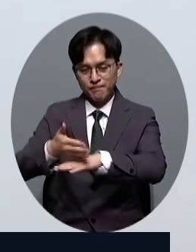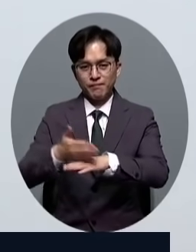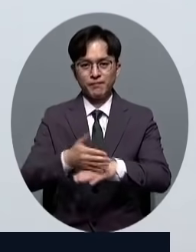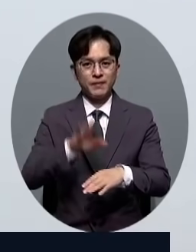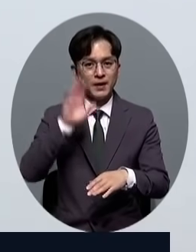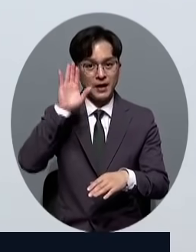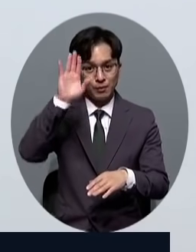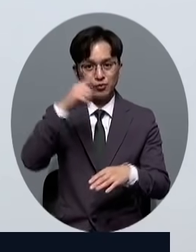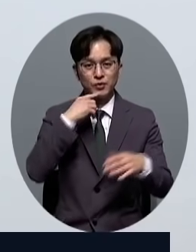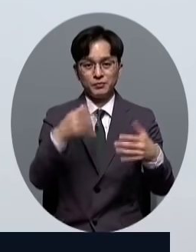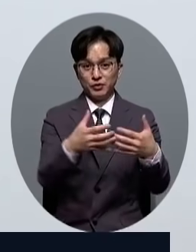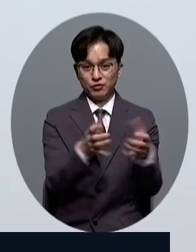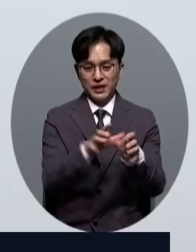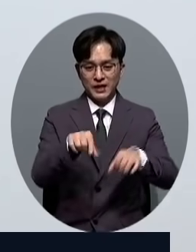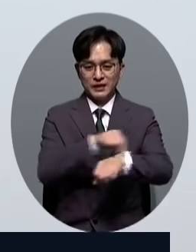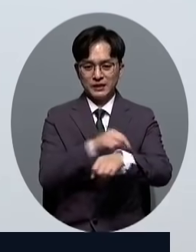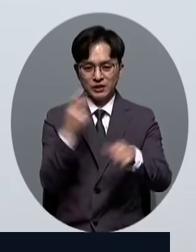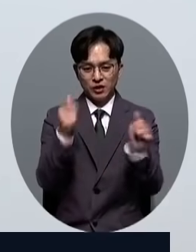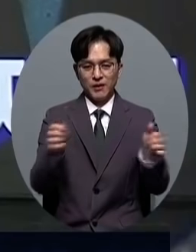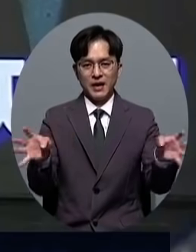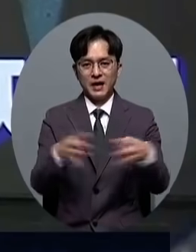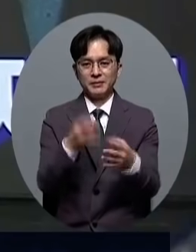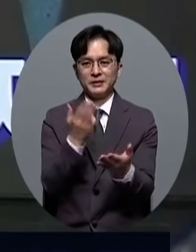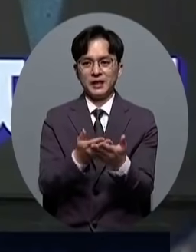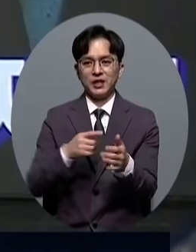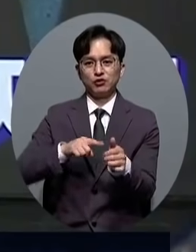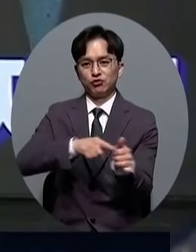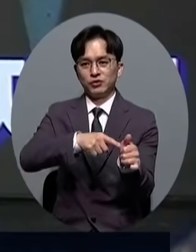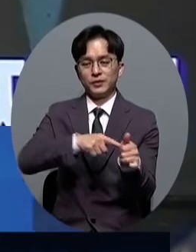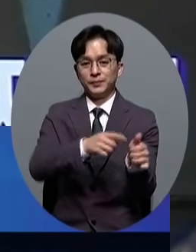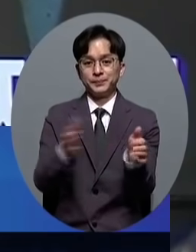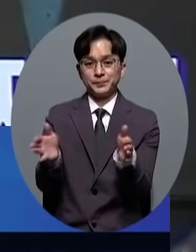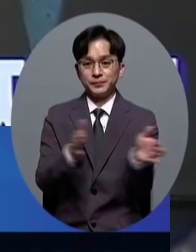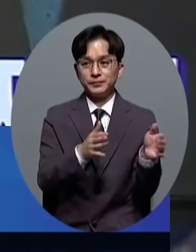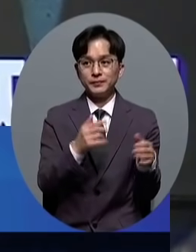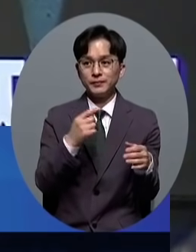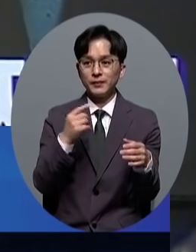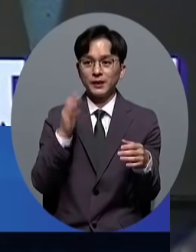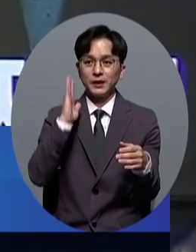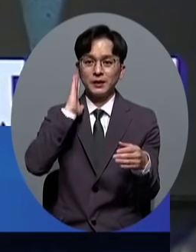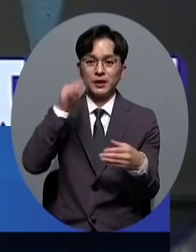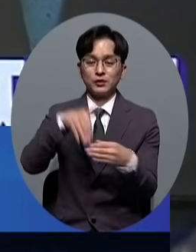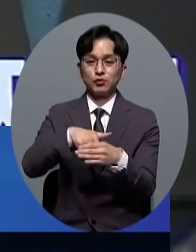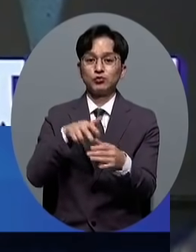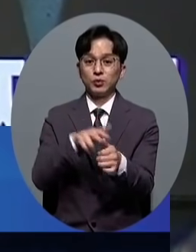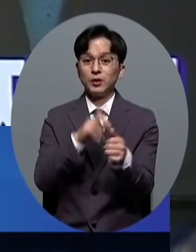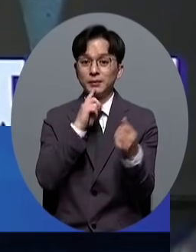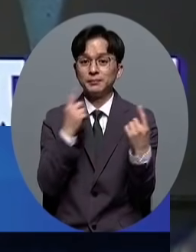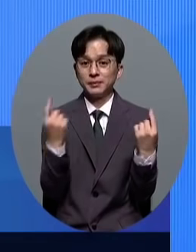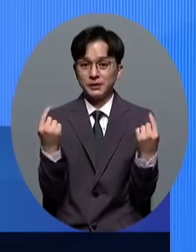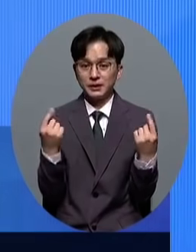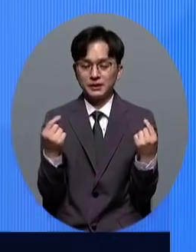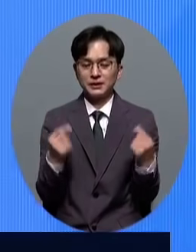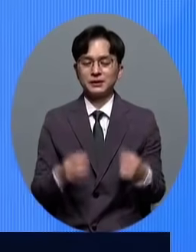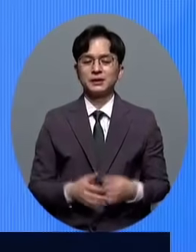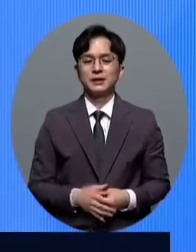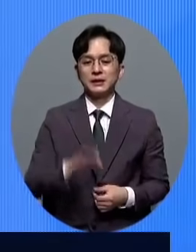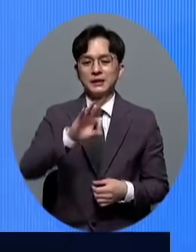수사가 이루어지도록 하라고 촉구했습니다. 대선 주자들도 용단 결단이라며 이재명 지사의